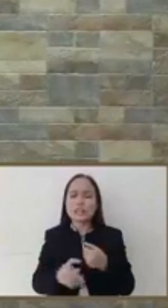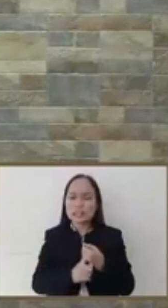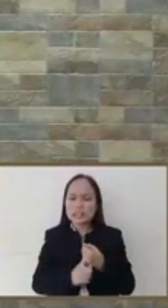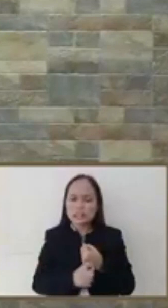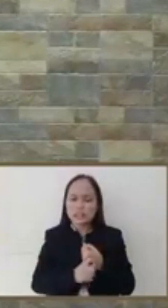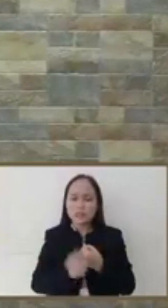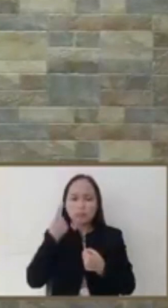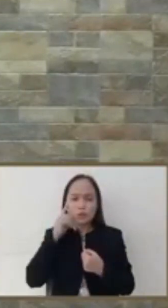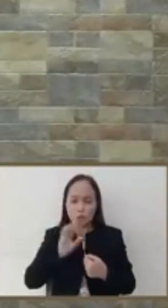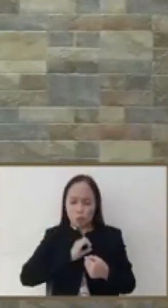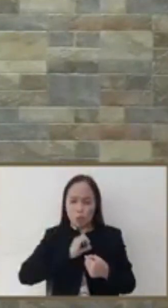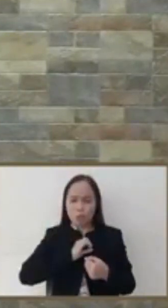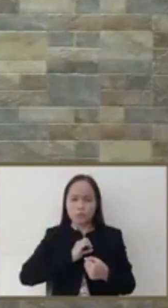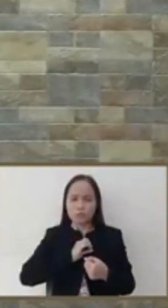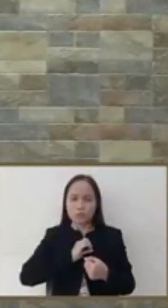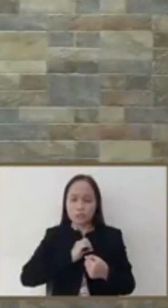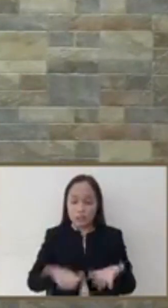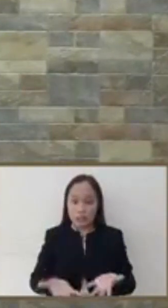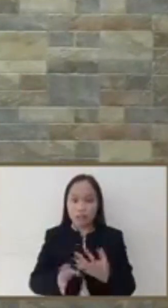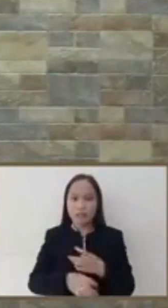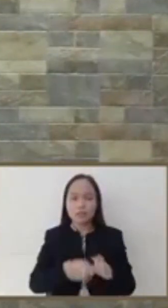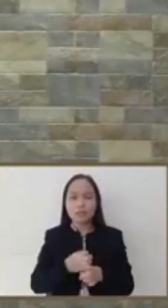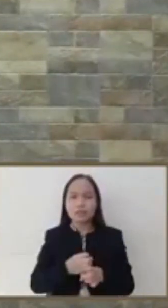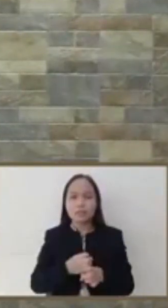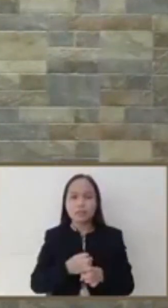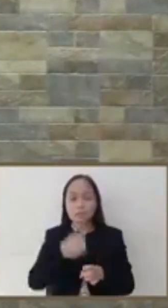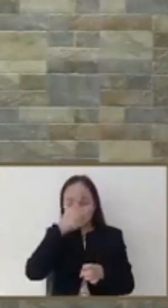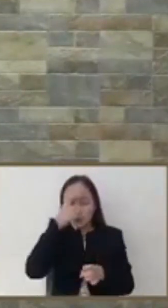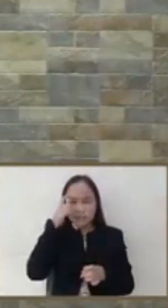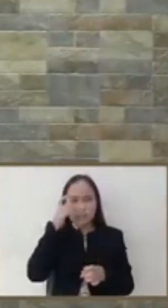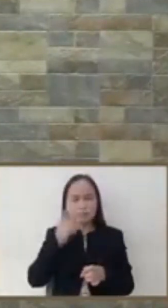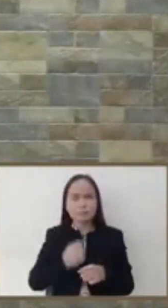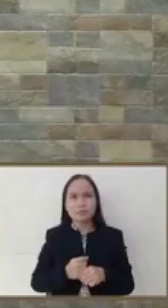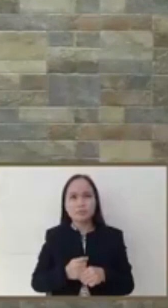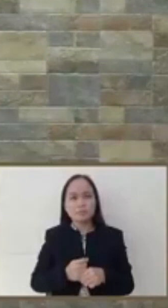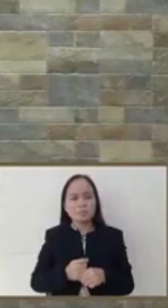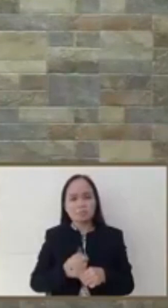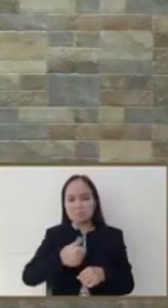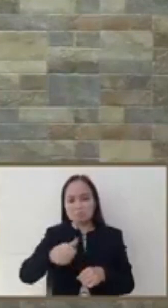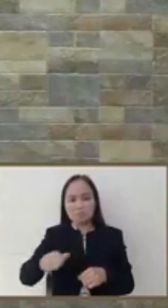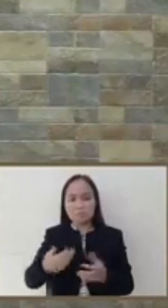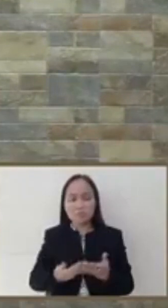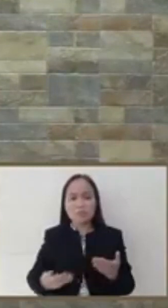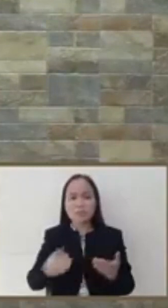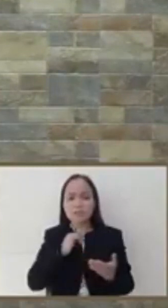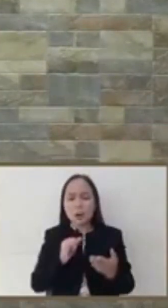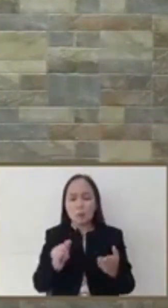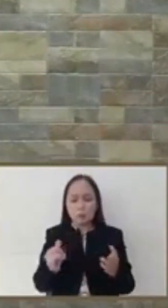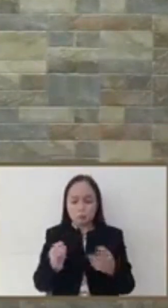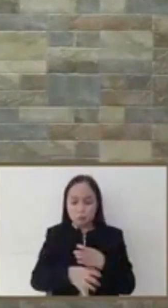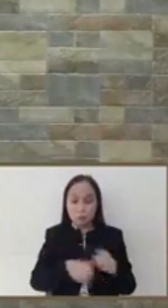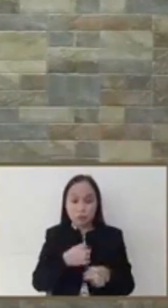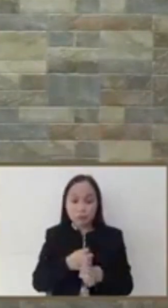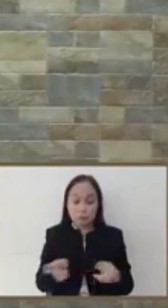for yourselves treasures on the earth. Because anything that is temporal ay hindi po yan binibilang ng Panginoon